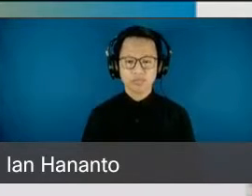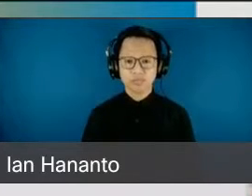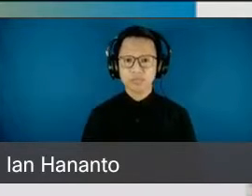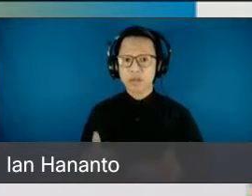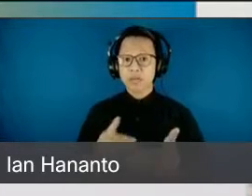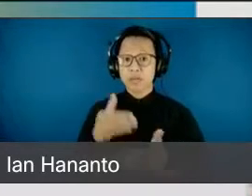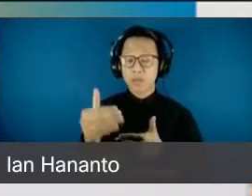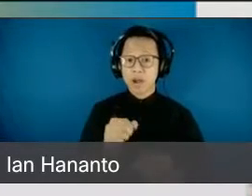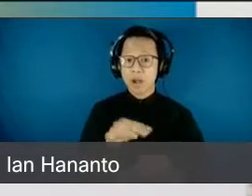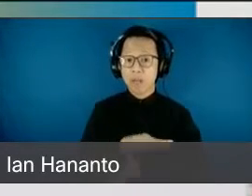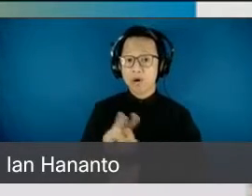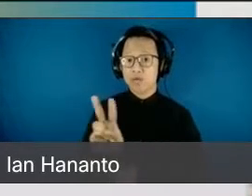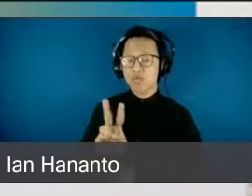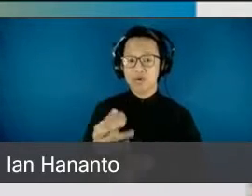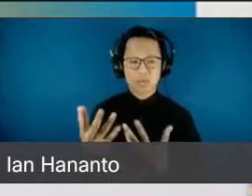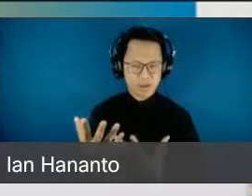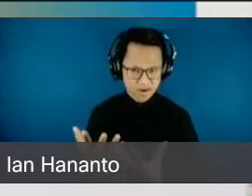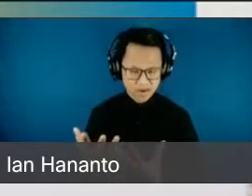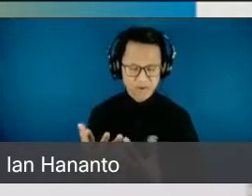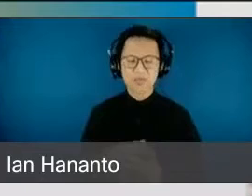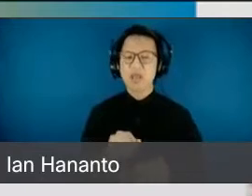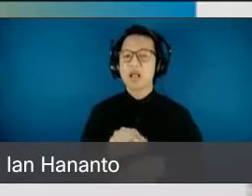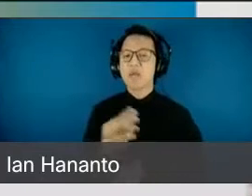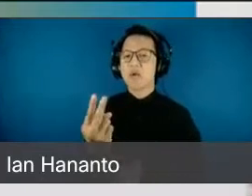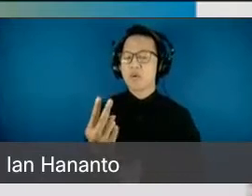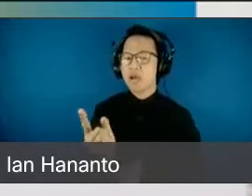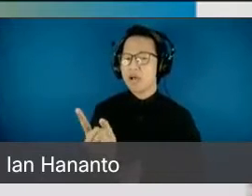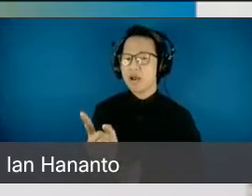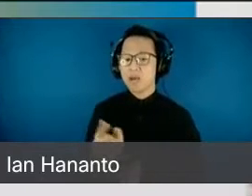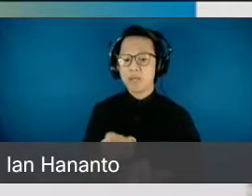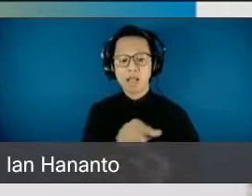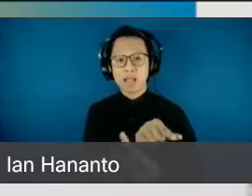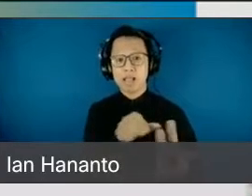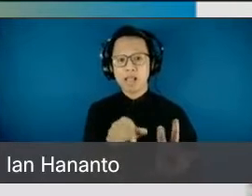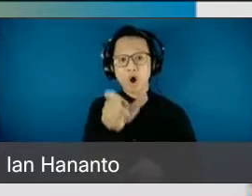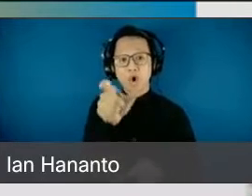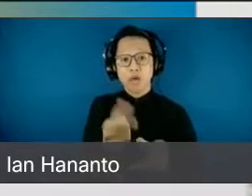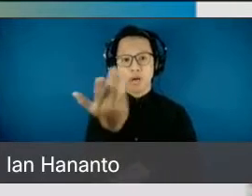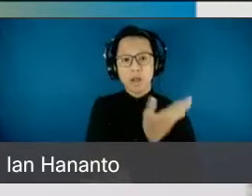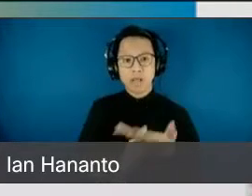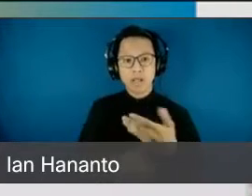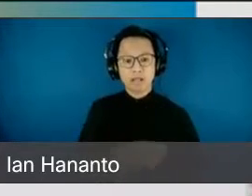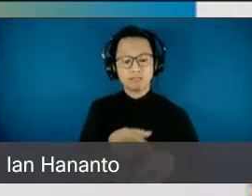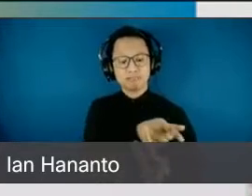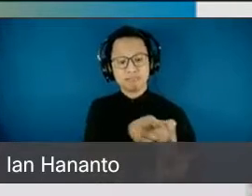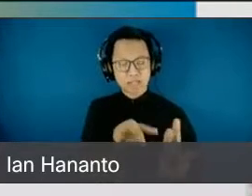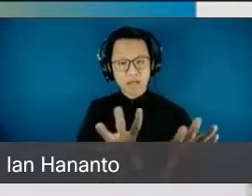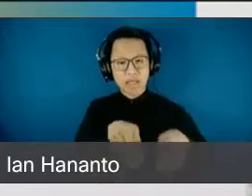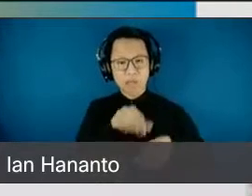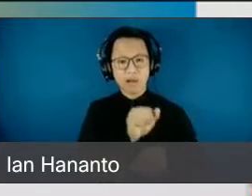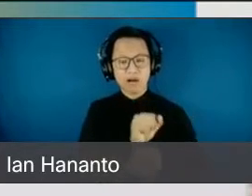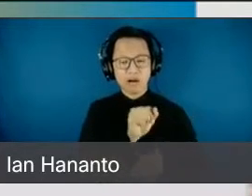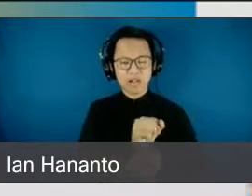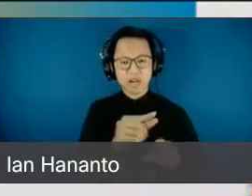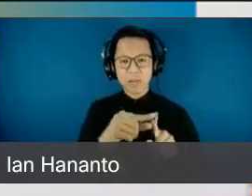Kemudian dampak yang kedua adalah terdapat 3 penyandang disabilitas yang sudah diterima bekerja di